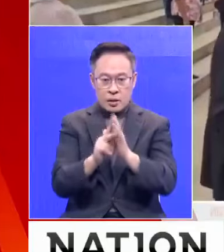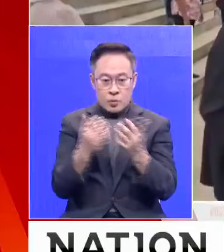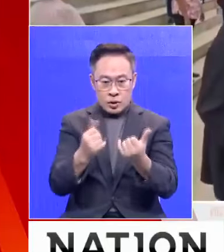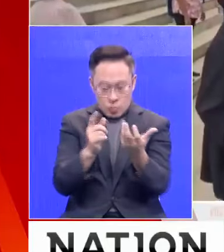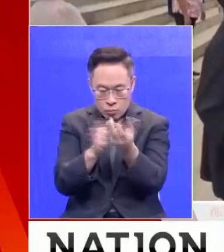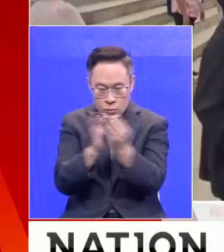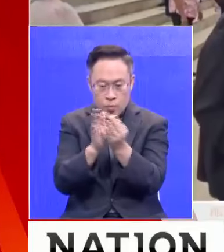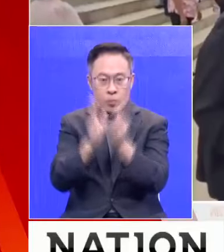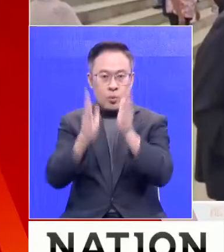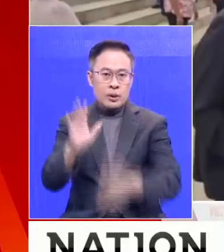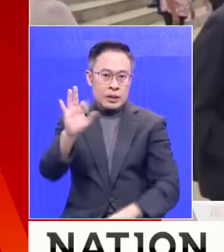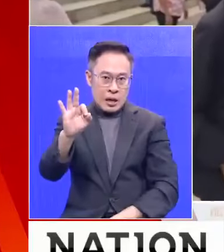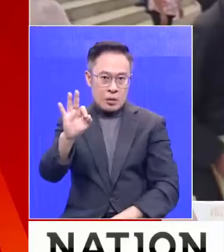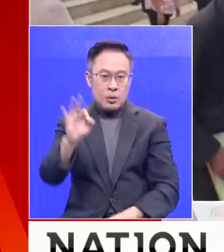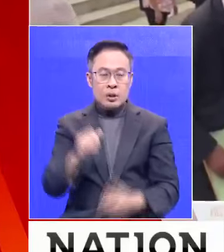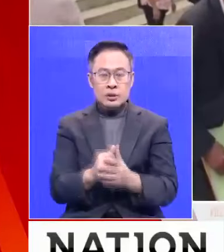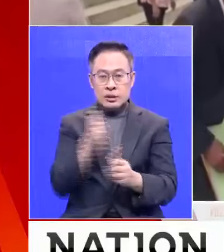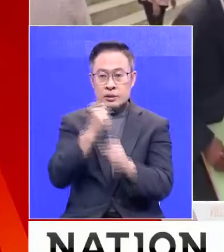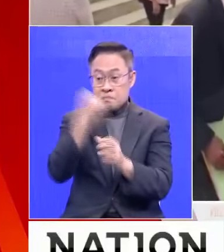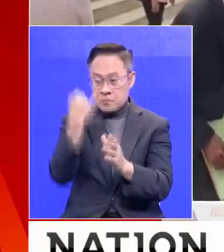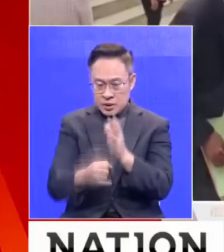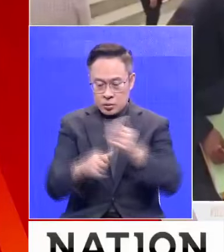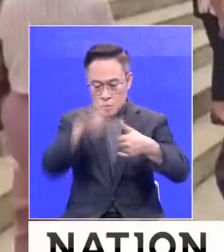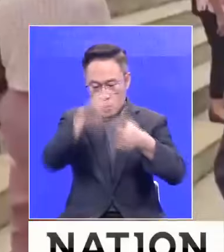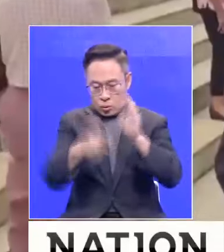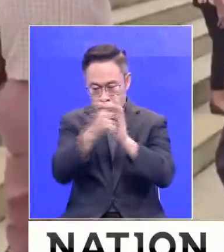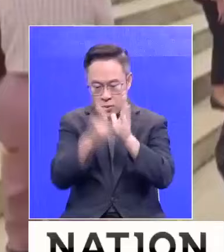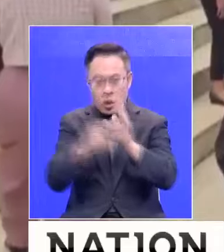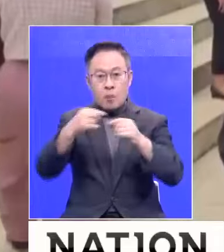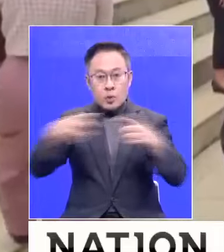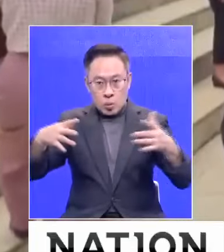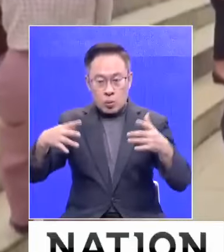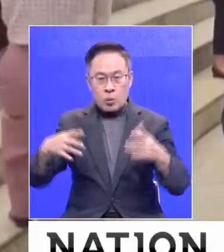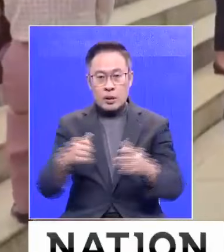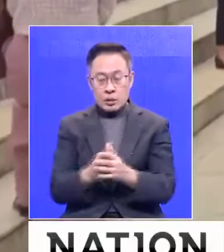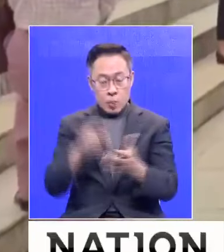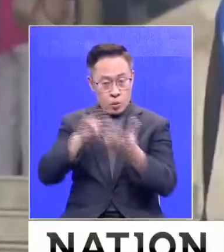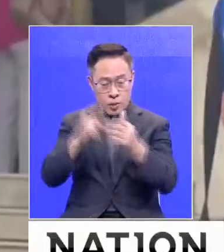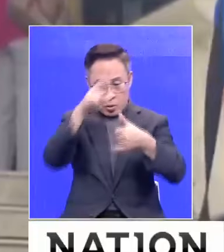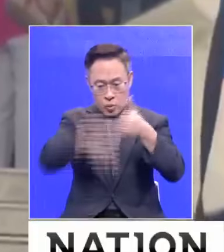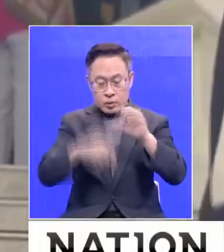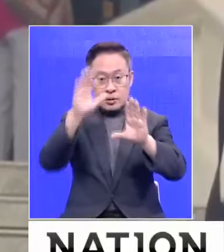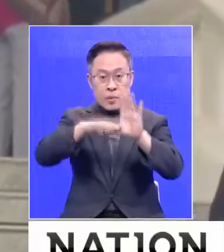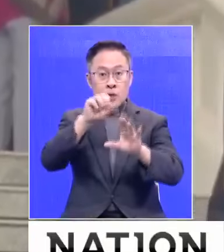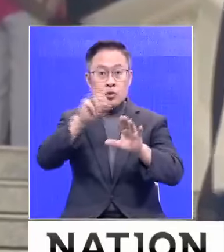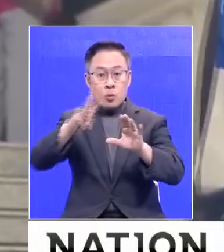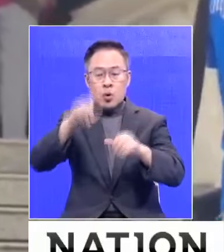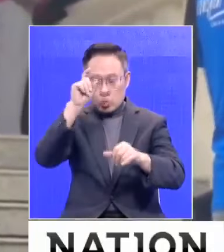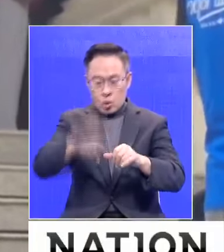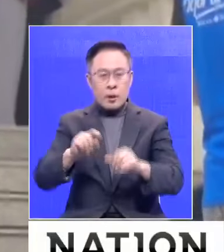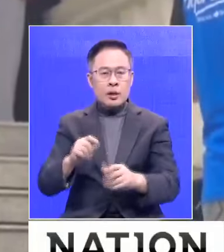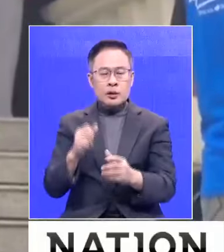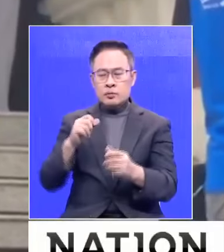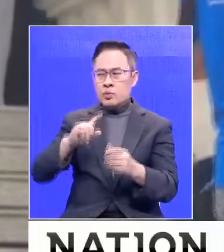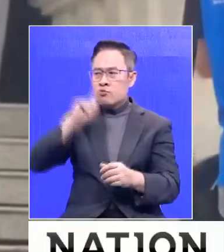คนนะคะที่มีคดีแล้วก็เตรียมเอาผิดอยู่ที่สงขลาค่ะเรื่องนี้เองค่ะทางกกต.สงขลาก็ออกมาบอกข้อมูลรายละเอียดเลยบอกว่